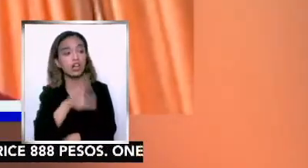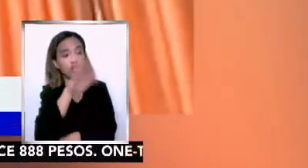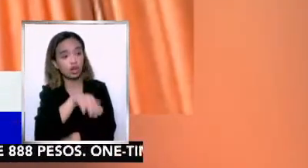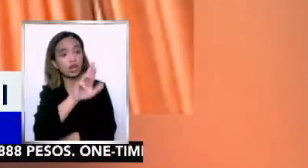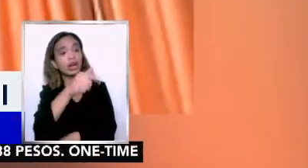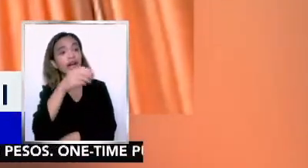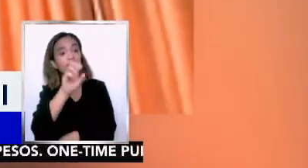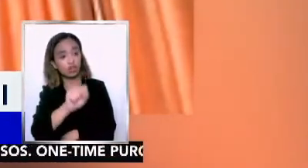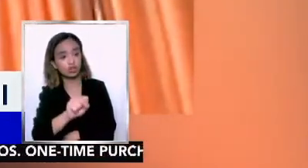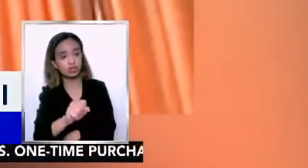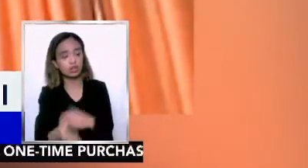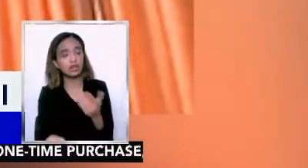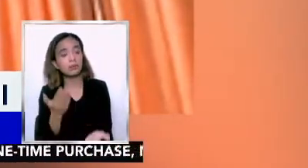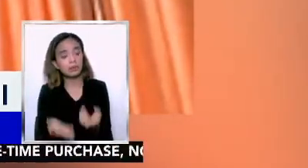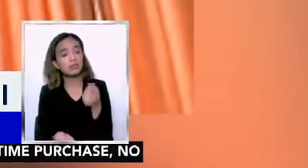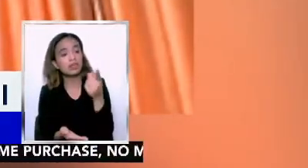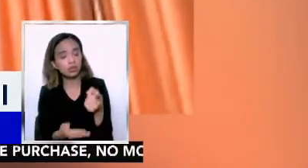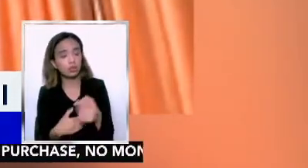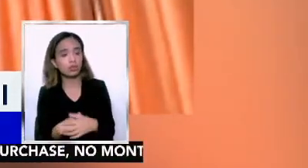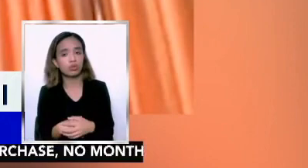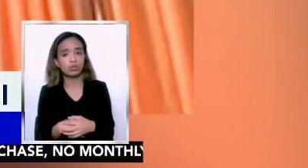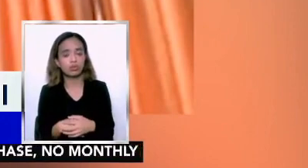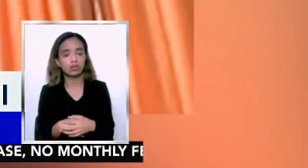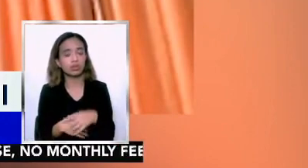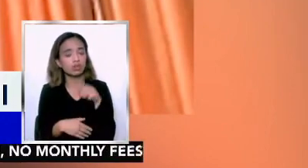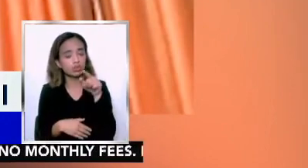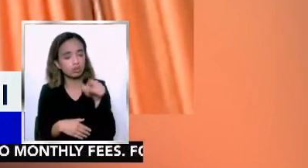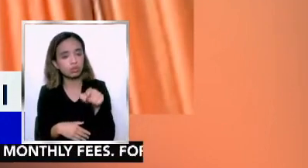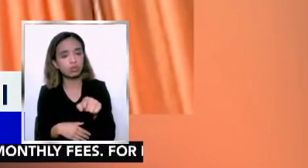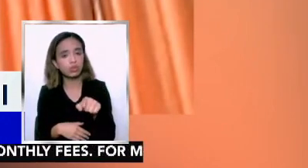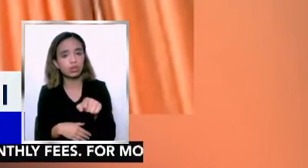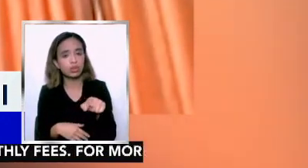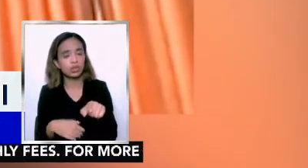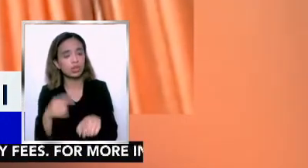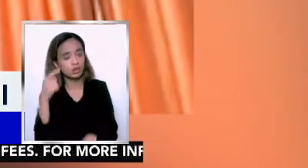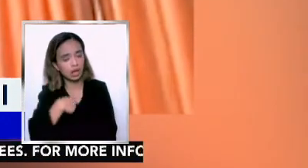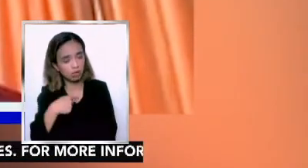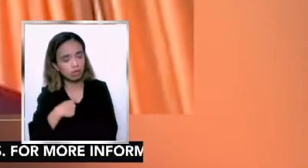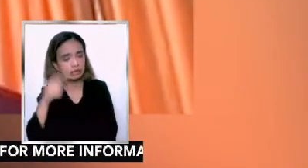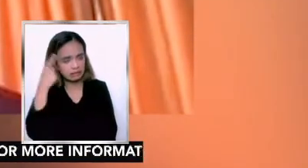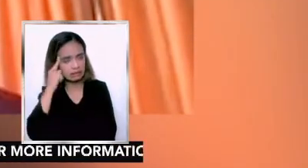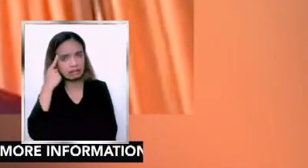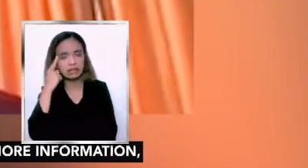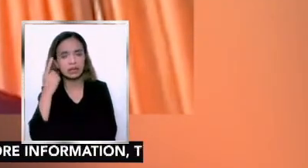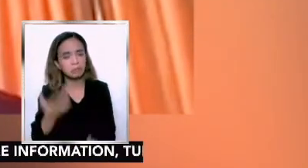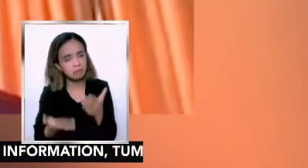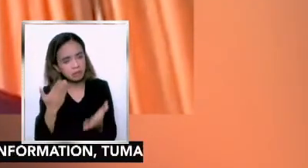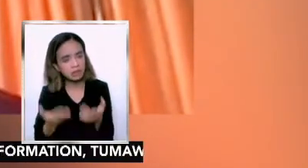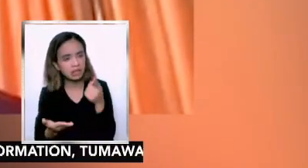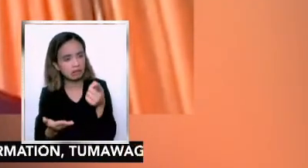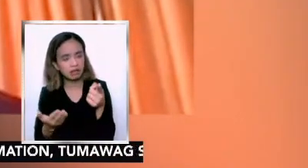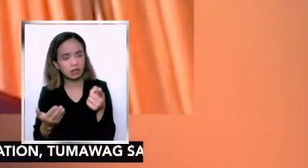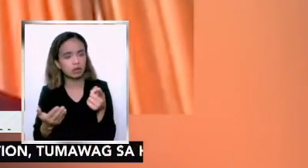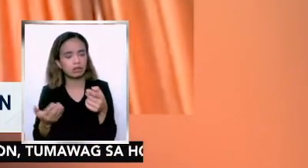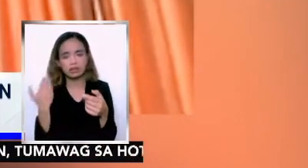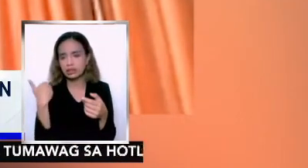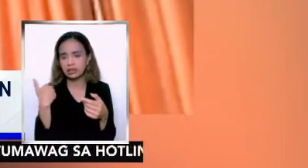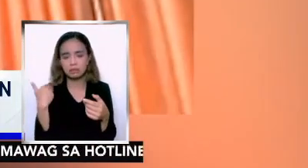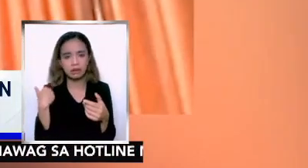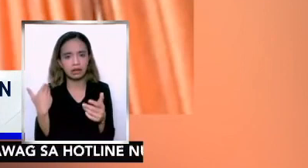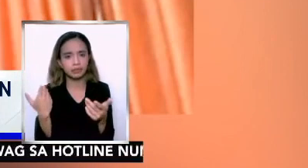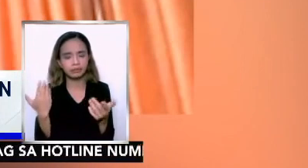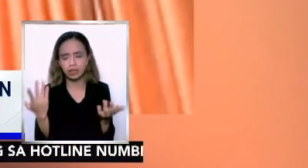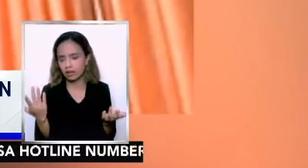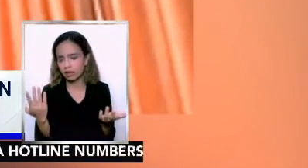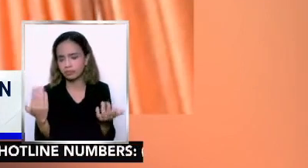baka maisip, baka yung iniisip ko na baka hindi pa tapos yung hindi pa na-review yung